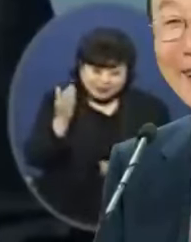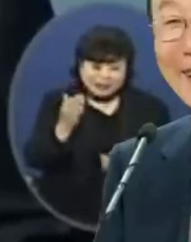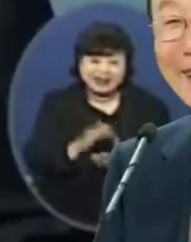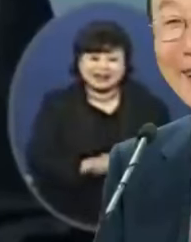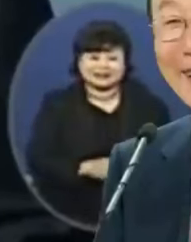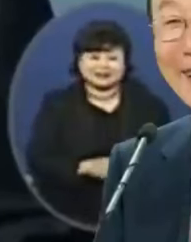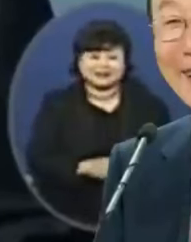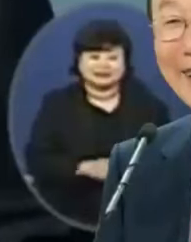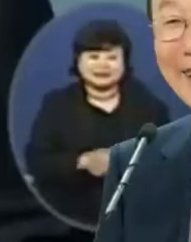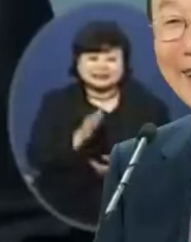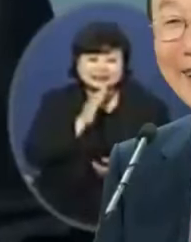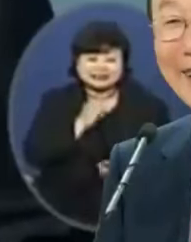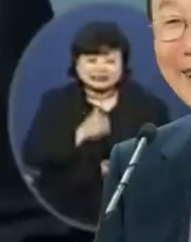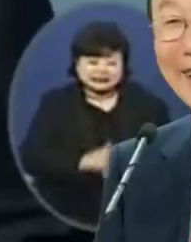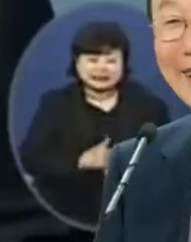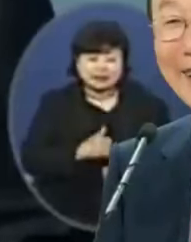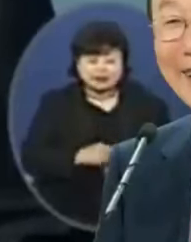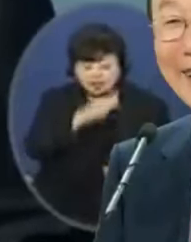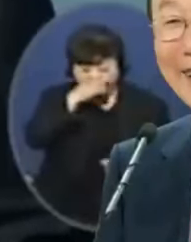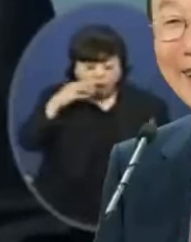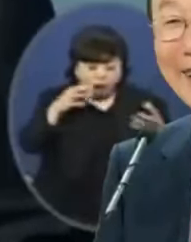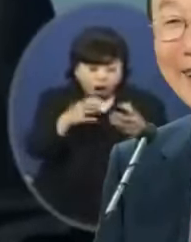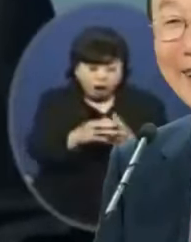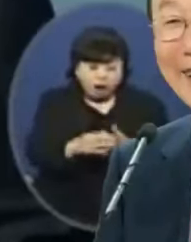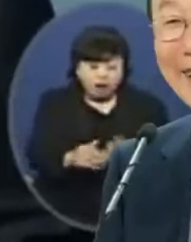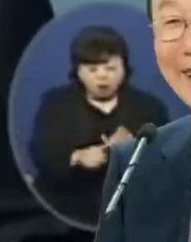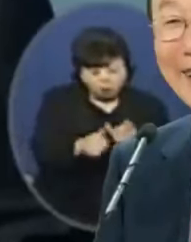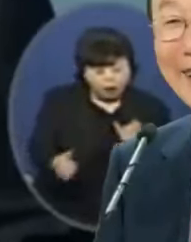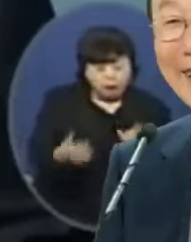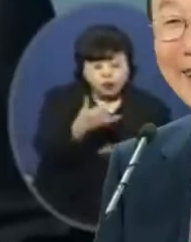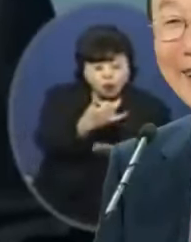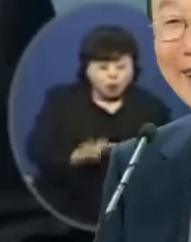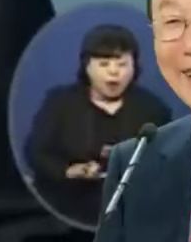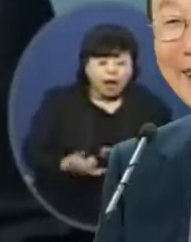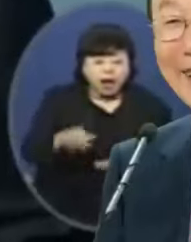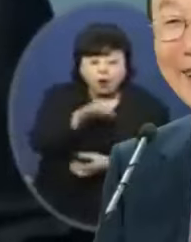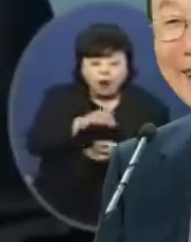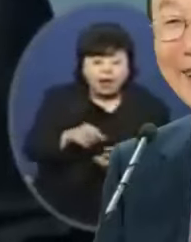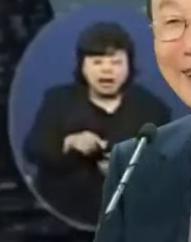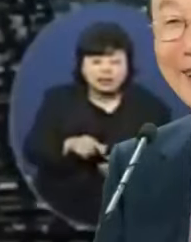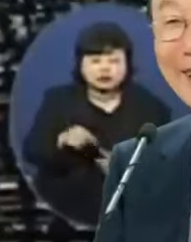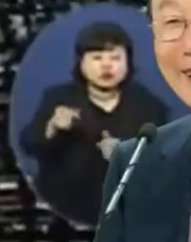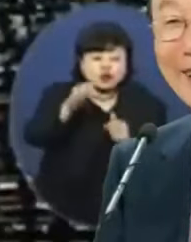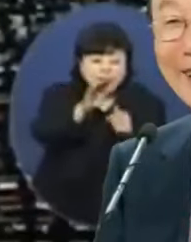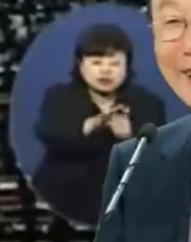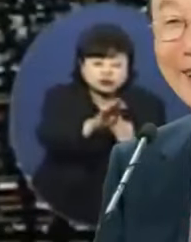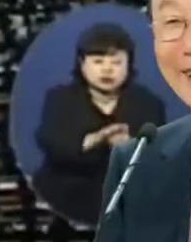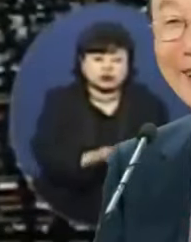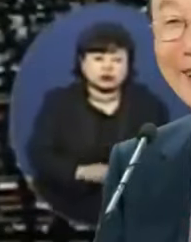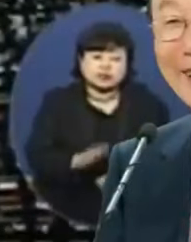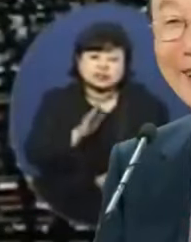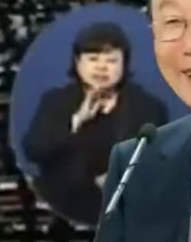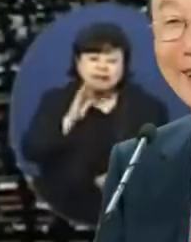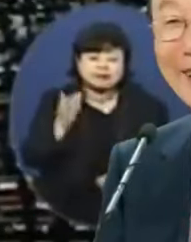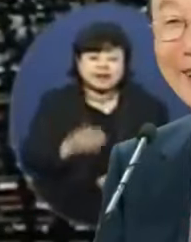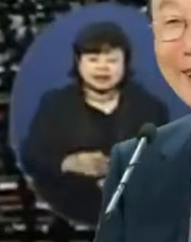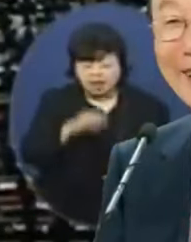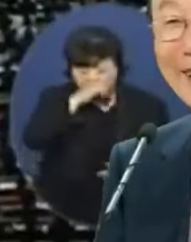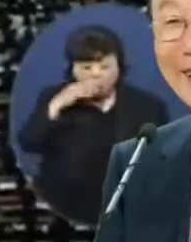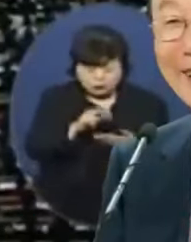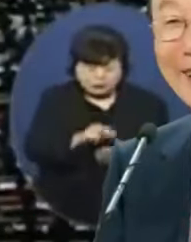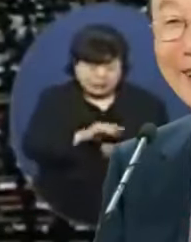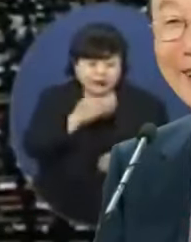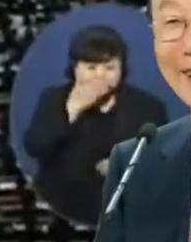것입니다. 참된 경건이 무엇입니까? 과부와 고아를 그 환란에서 건져주는 것이 참된 경건이라고 말한